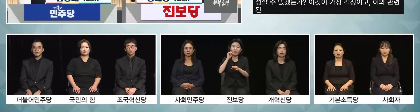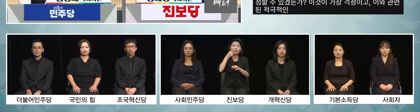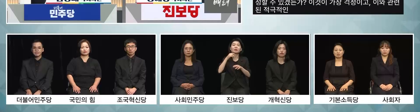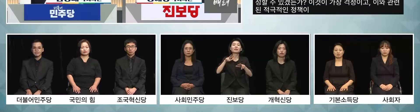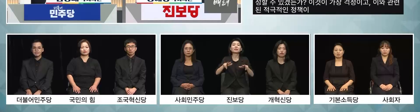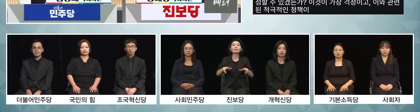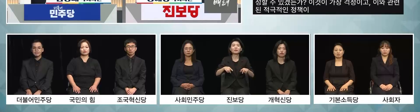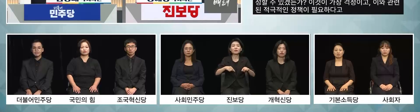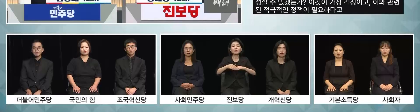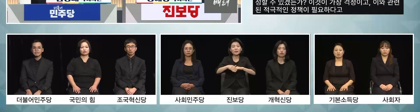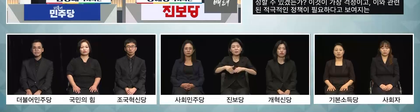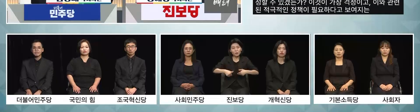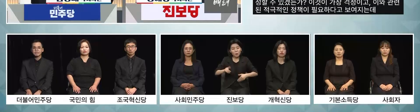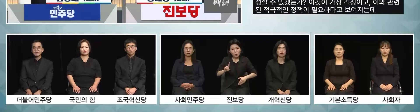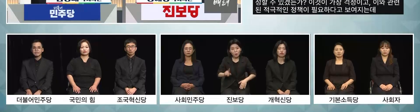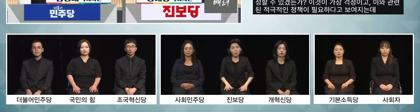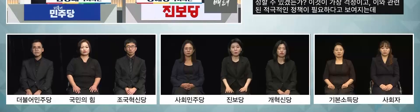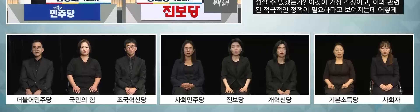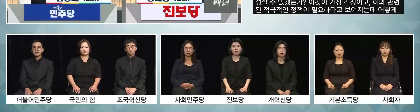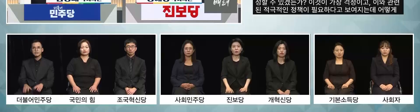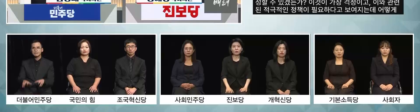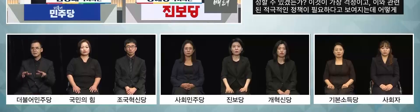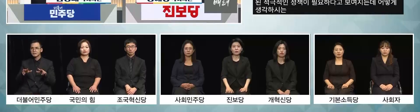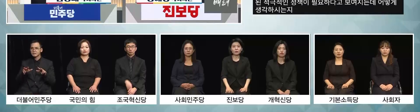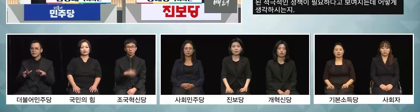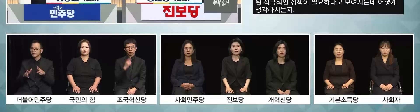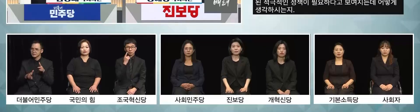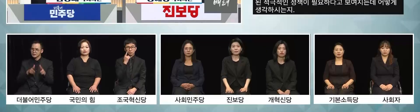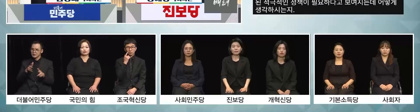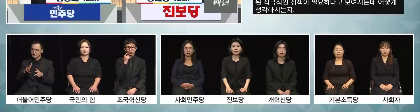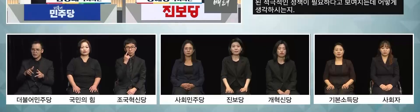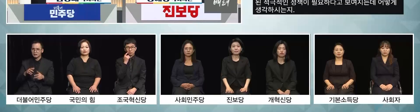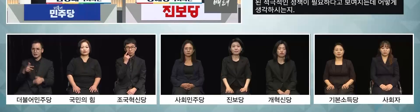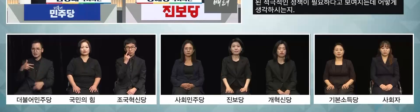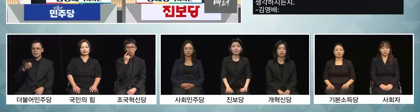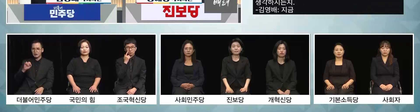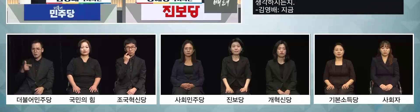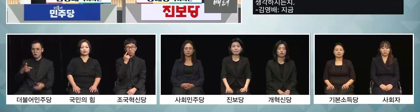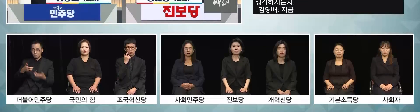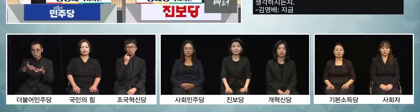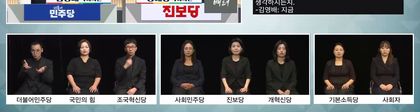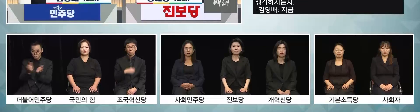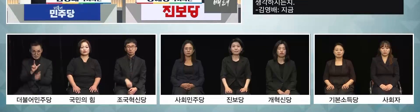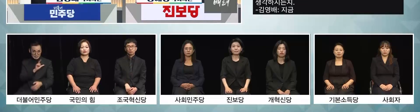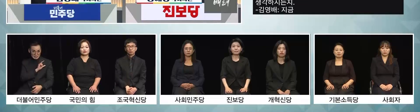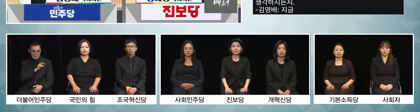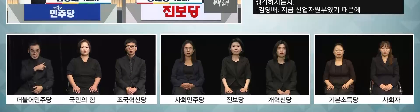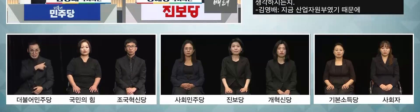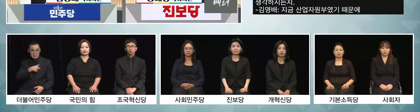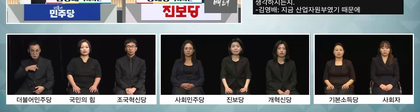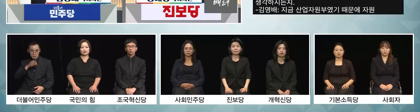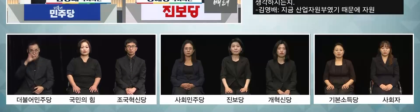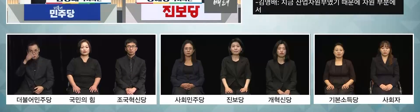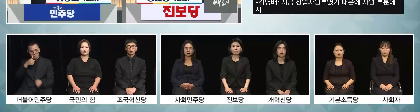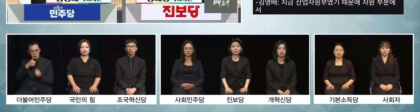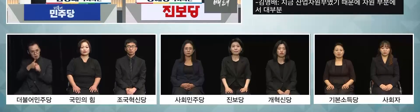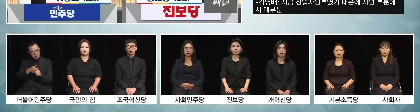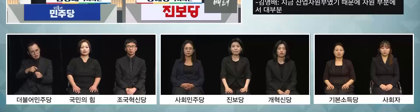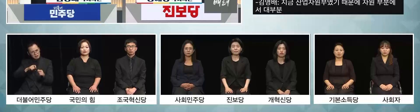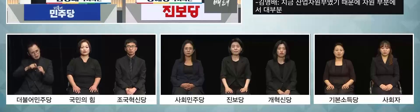어떻게 생각하시는지? 지금 산업자원부였기 때문에 자원 부분에서 대부분